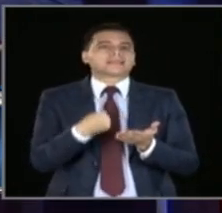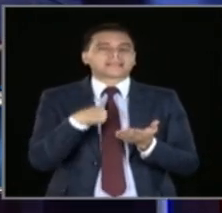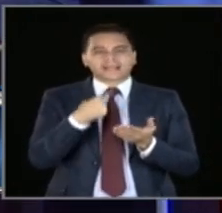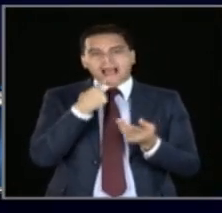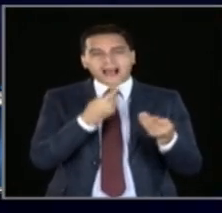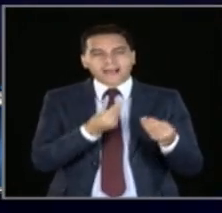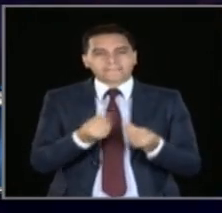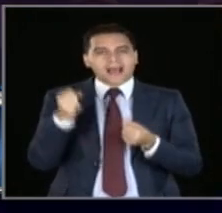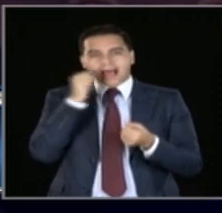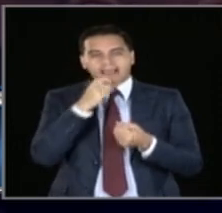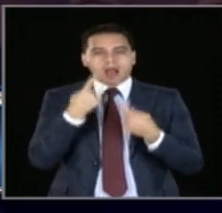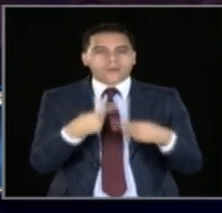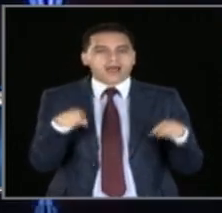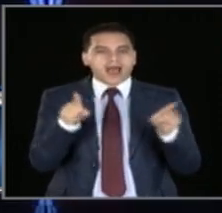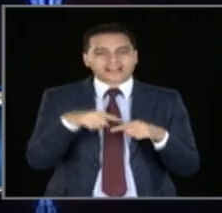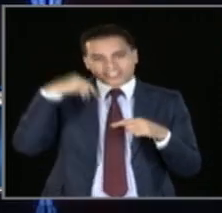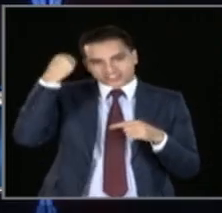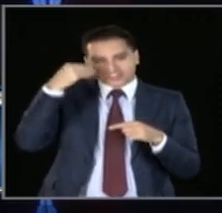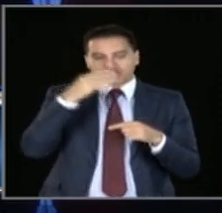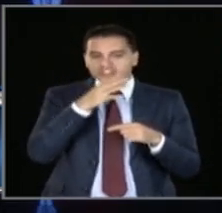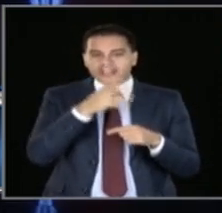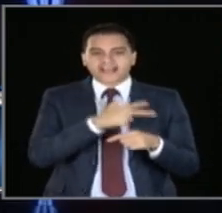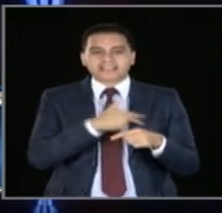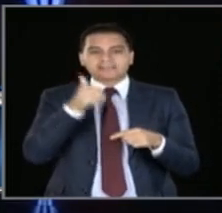غناها ولحنها الشيخ امام